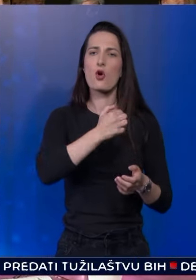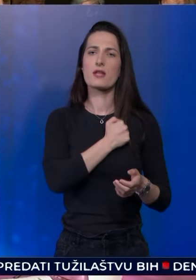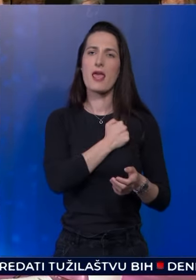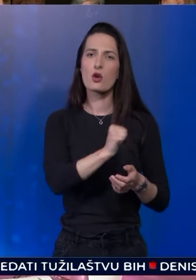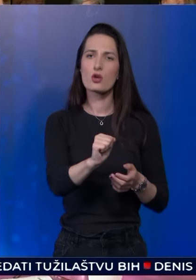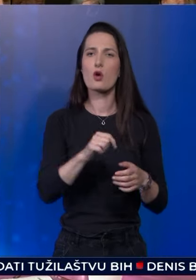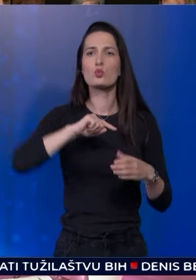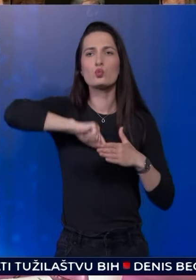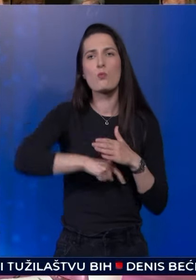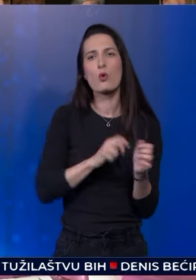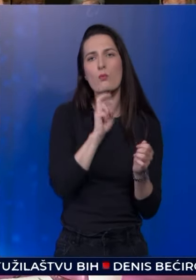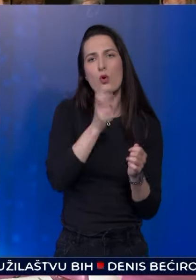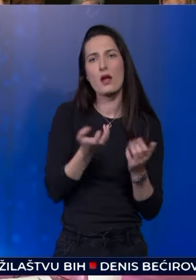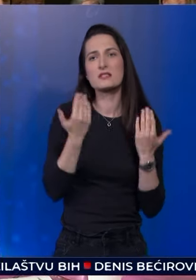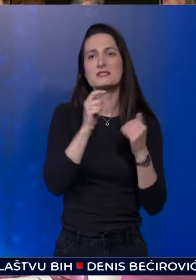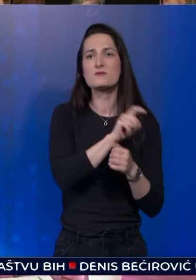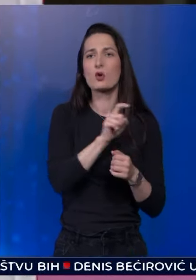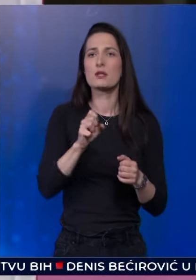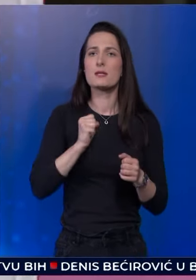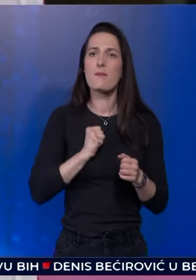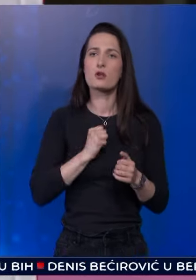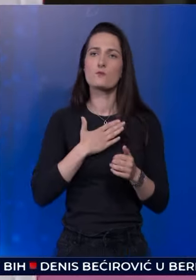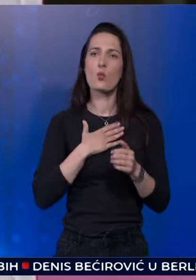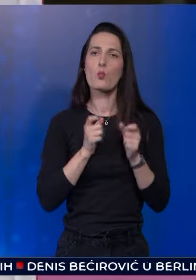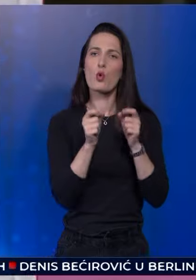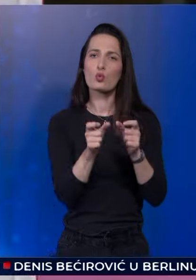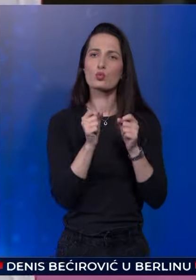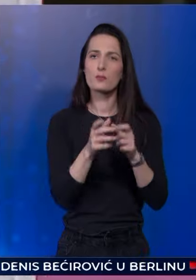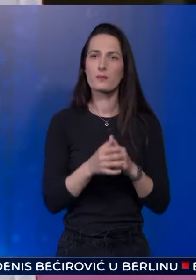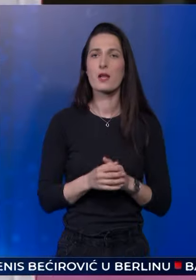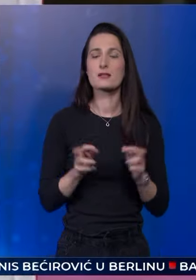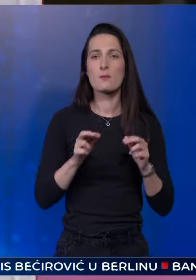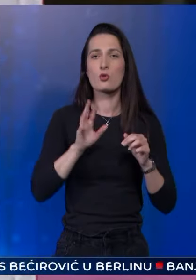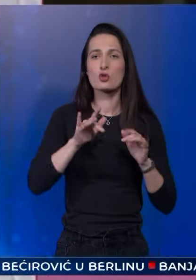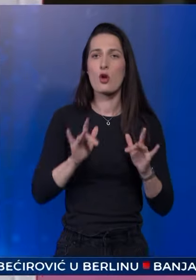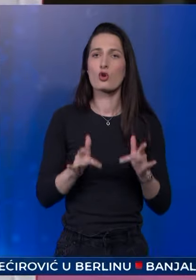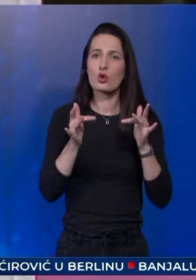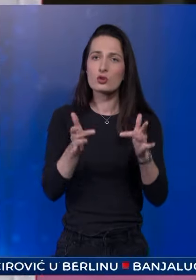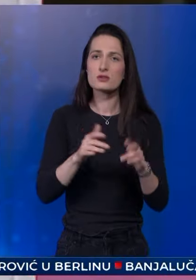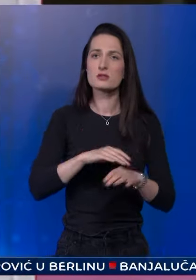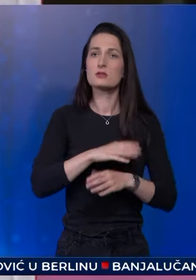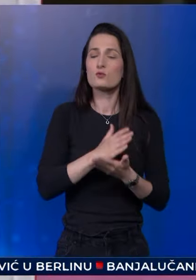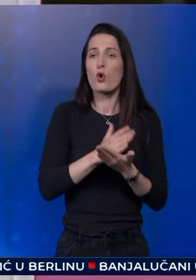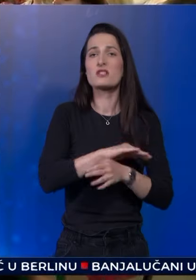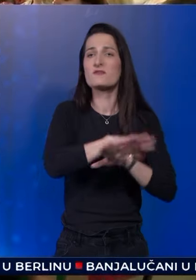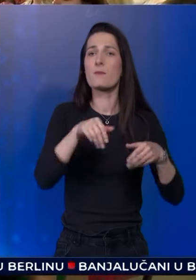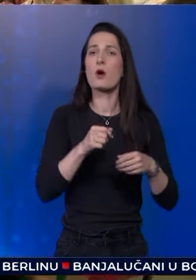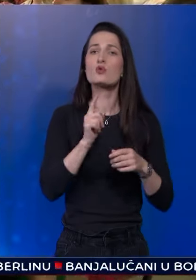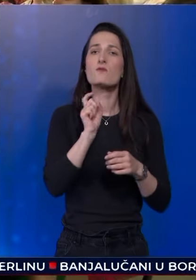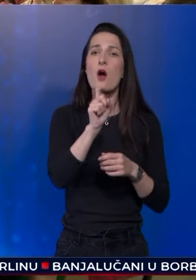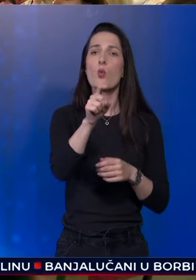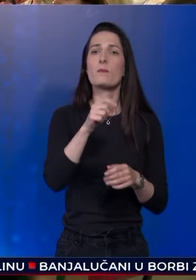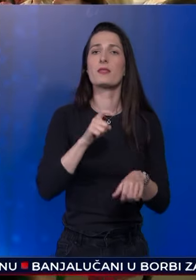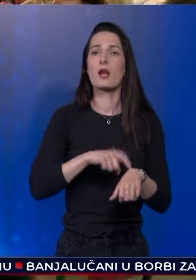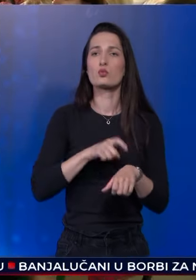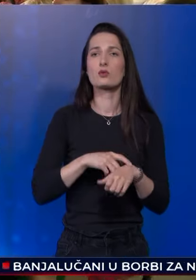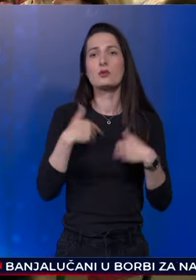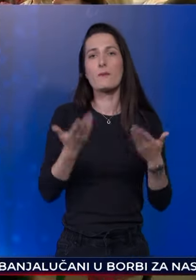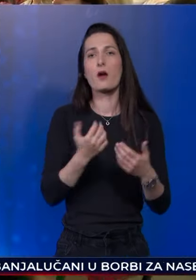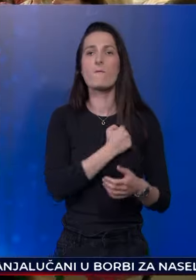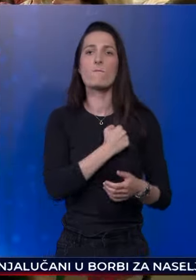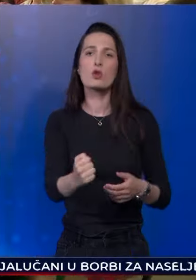heroina duboko je bolna, ali svaka od njih ima svoju poruku. Rak se može dogoditi svima i u svakom trenutku.